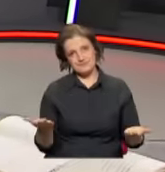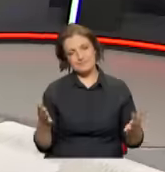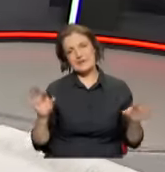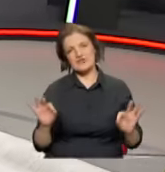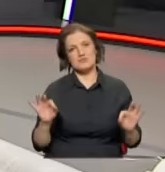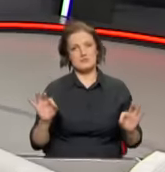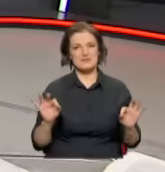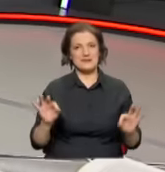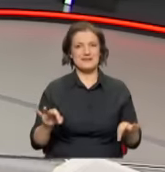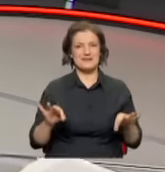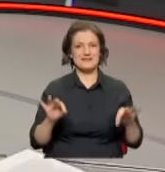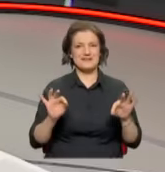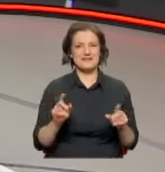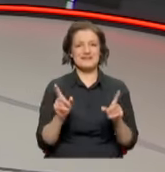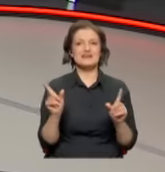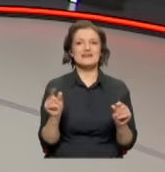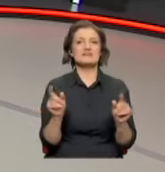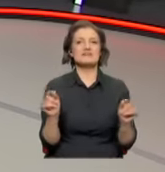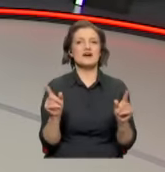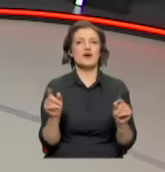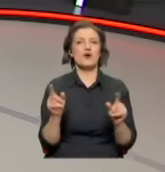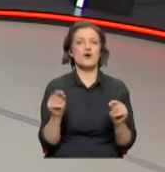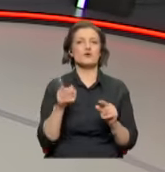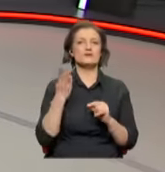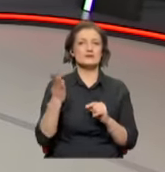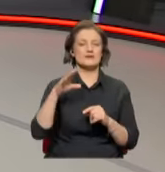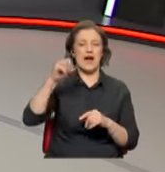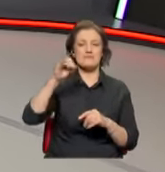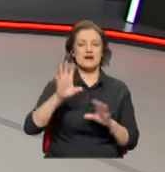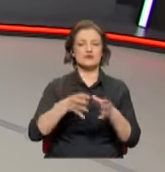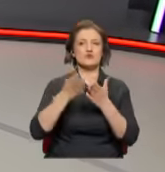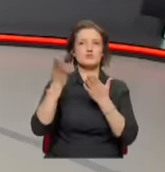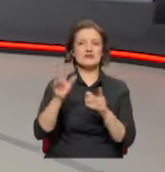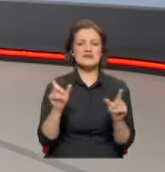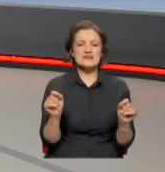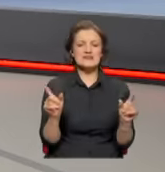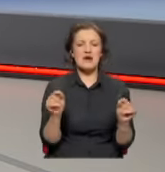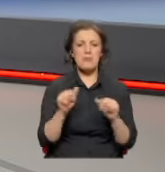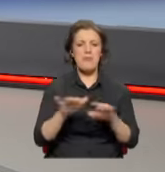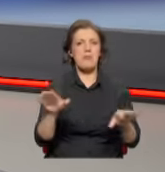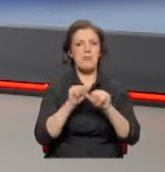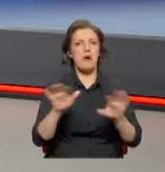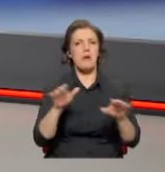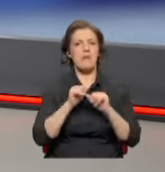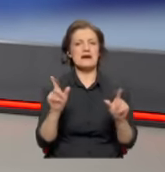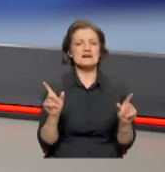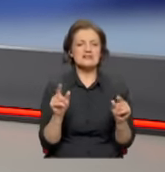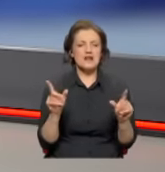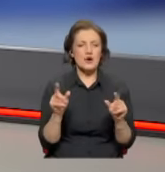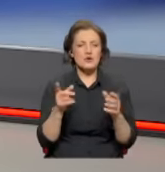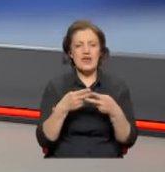Şimdi geldik İstakoz AK Parti grubunda. Ne İstakoz görüntüsüymüş, ne İstakoz paylaşımıymış, ne